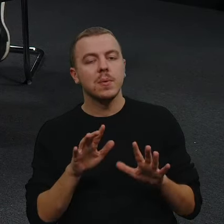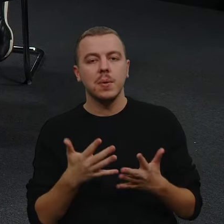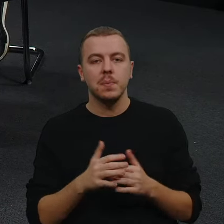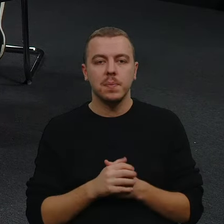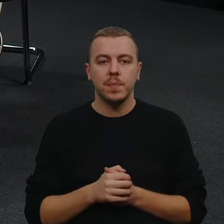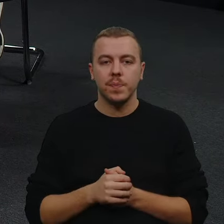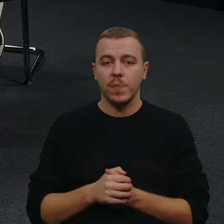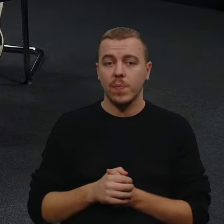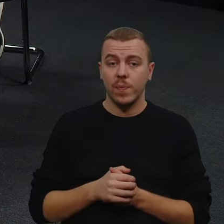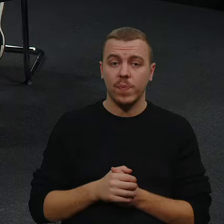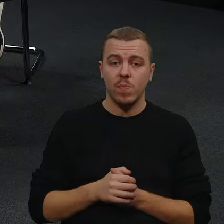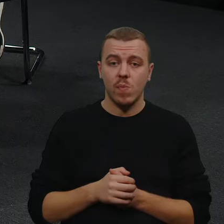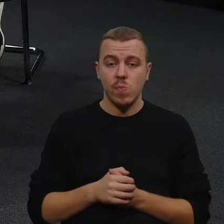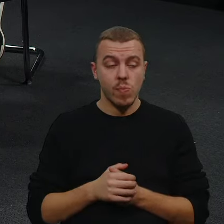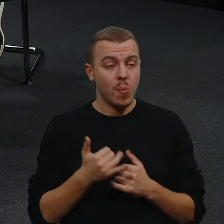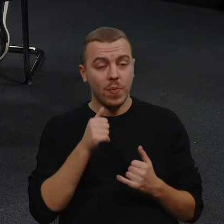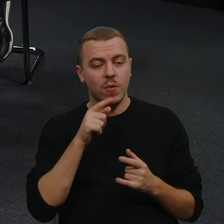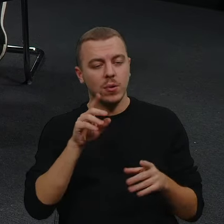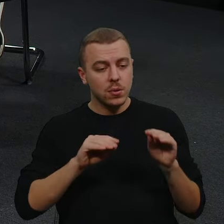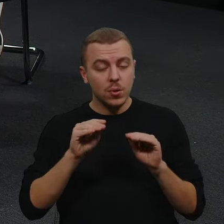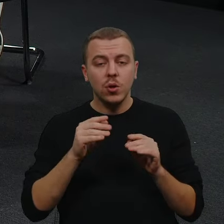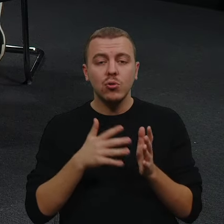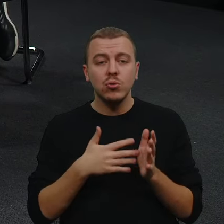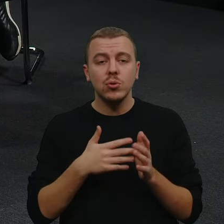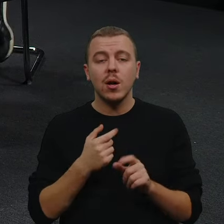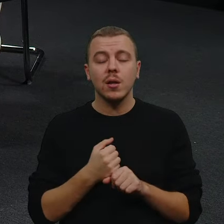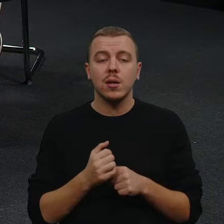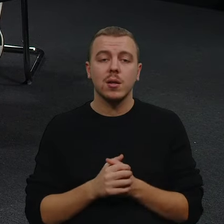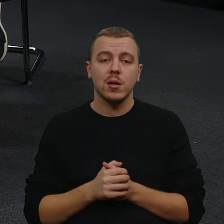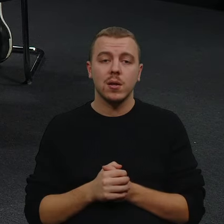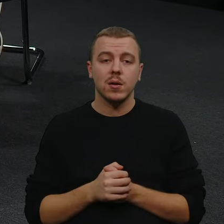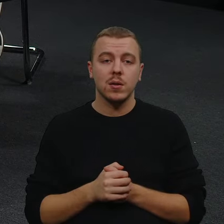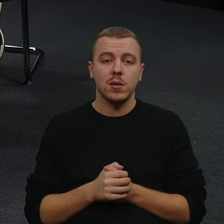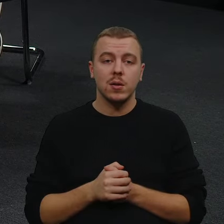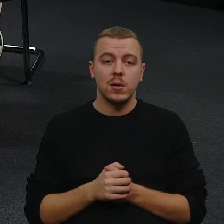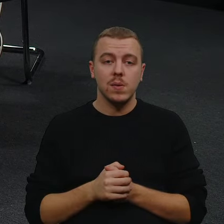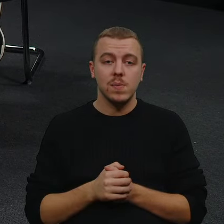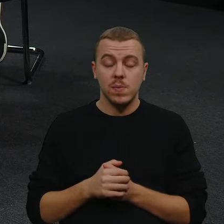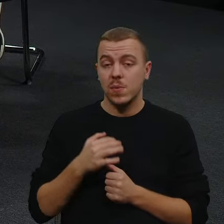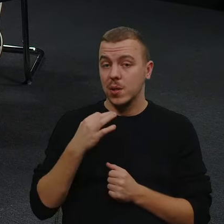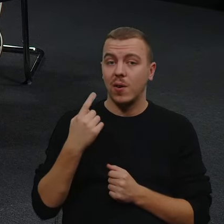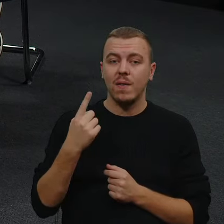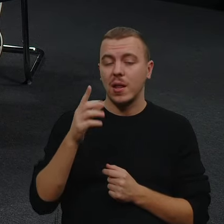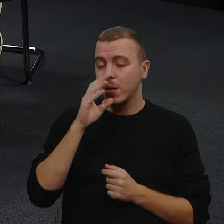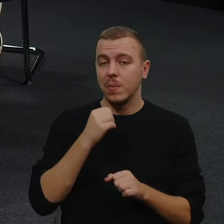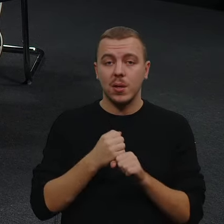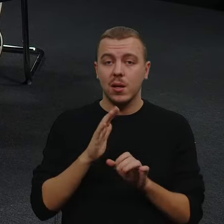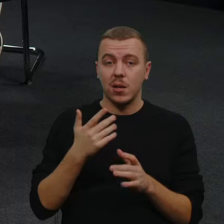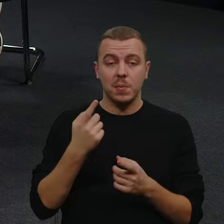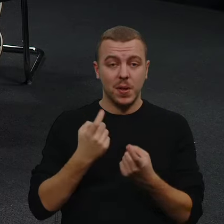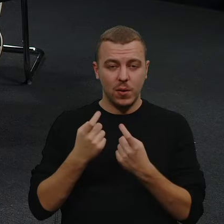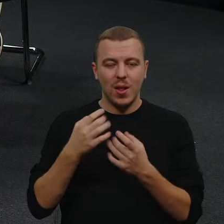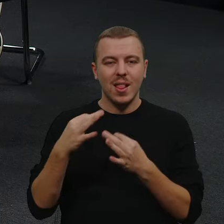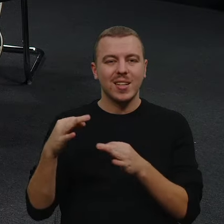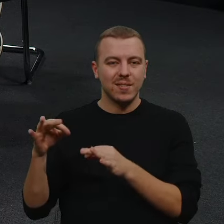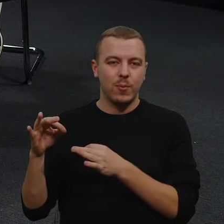daryti? Išeitis, tai va taip. Būrėjams šios koalicijos? Kokia išeitis, tai kaip minėjom, viena išeitis reiškia pritraukti tuos